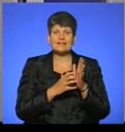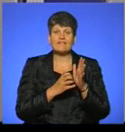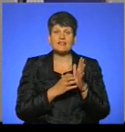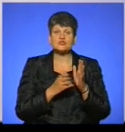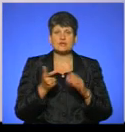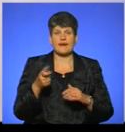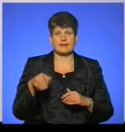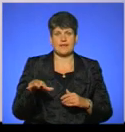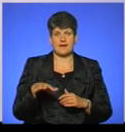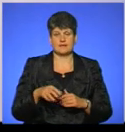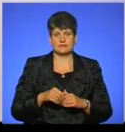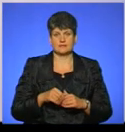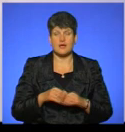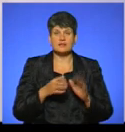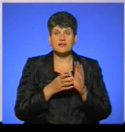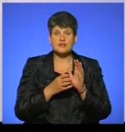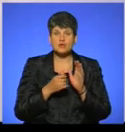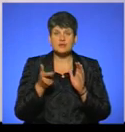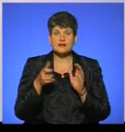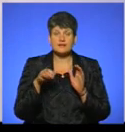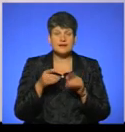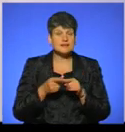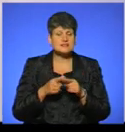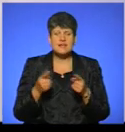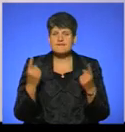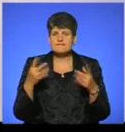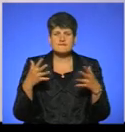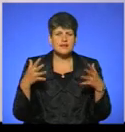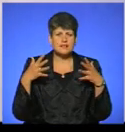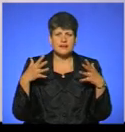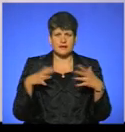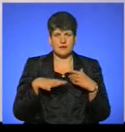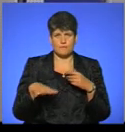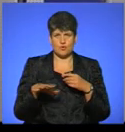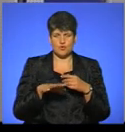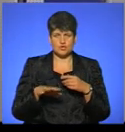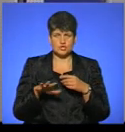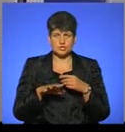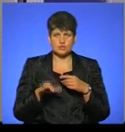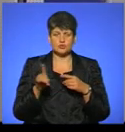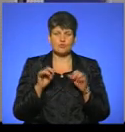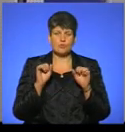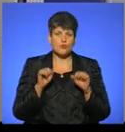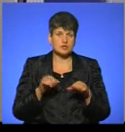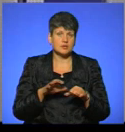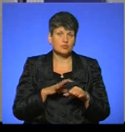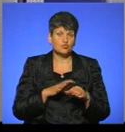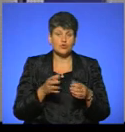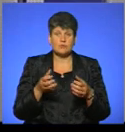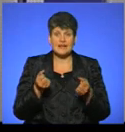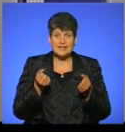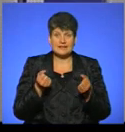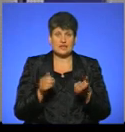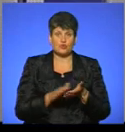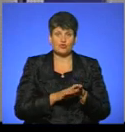гектарів. А 900 гектарів – це надто велика площа, аби можна було прийняти і очистити